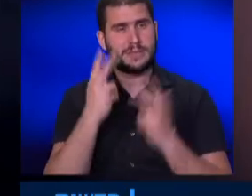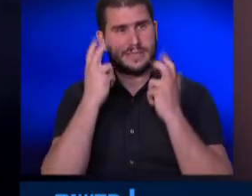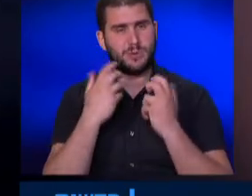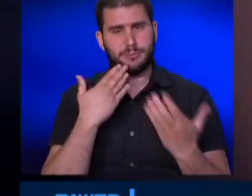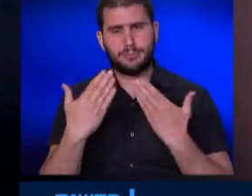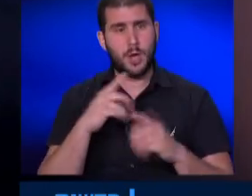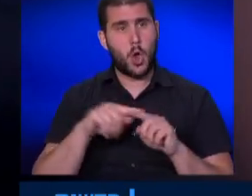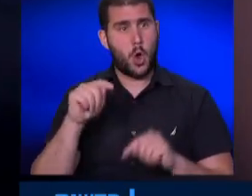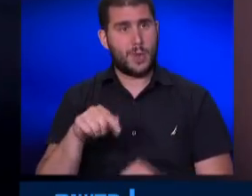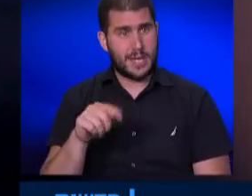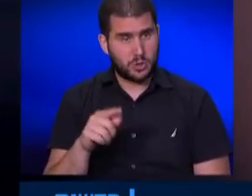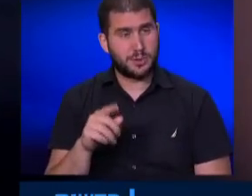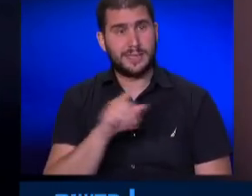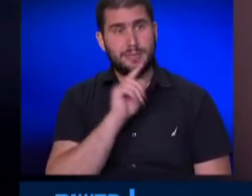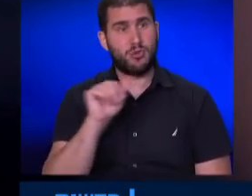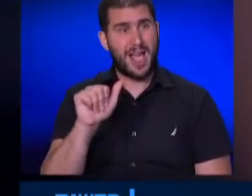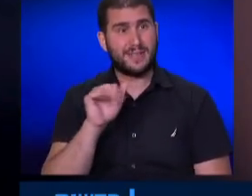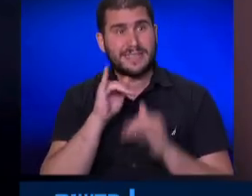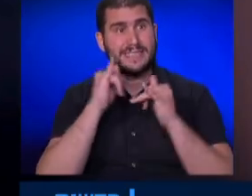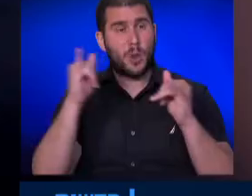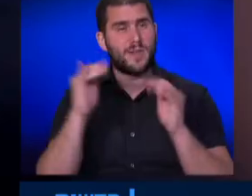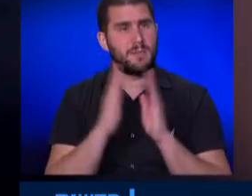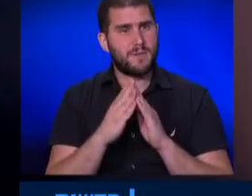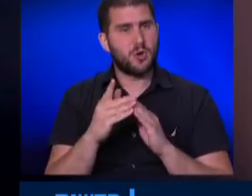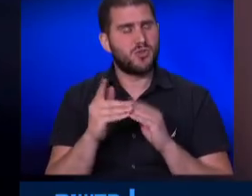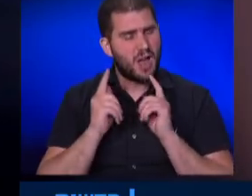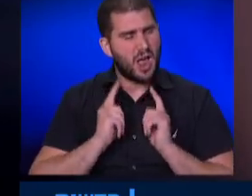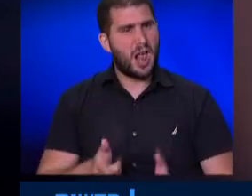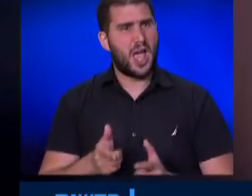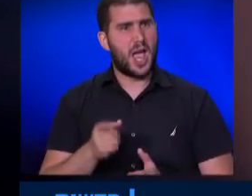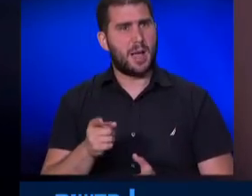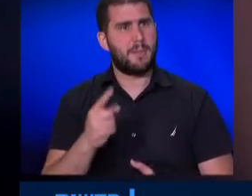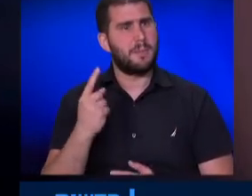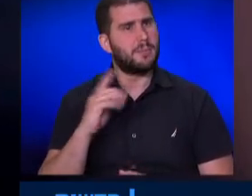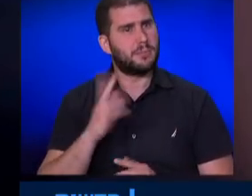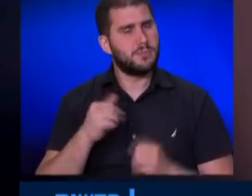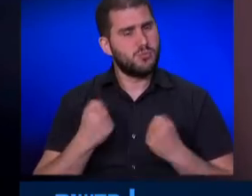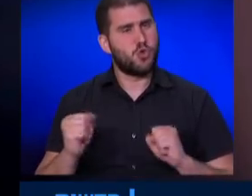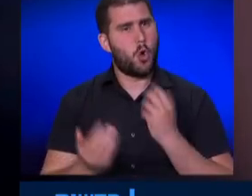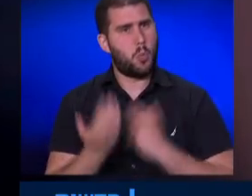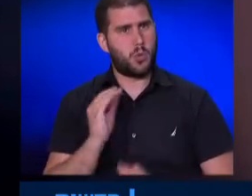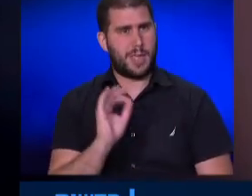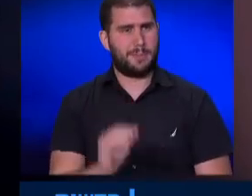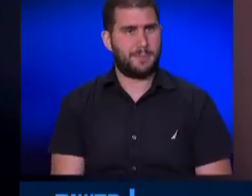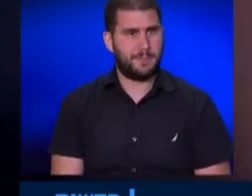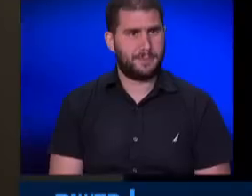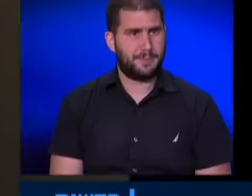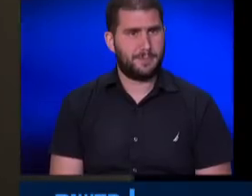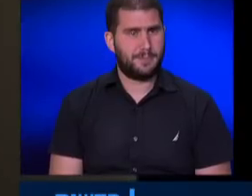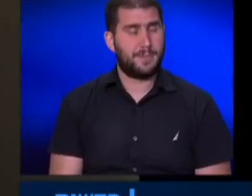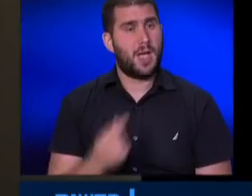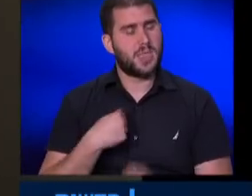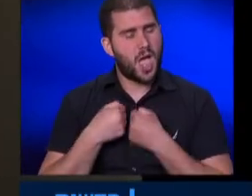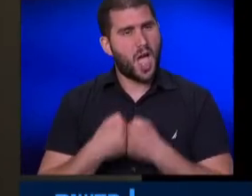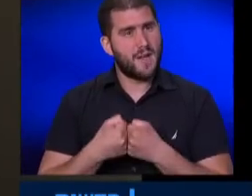להתכנס החודש, אמא של א' זועקת ומבקשת להילחם בכל דרך בשחרורו המוקדם. אני